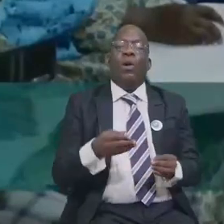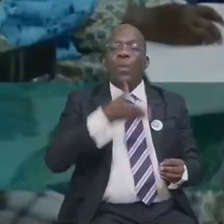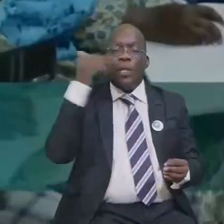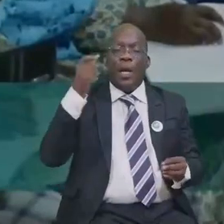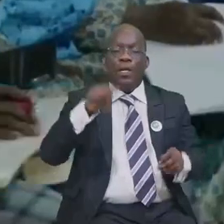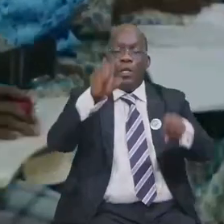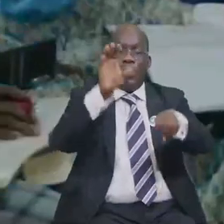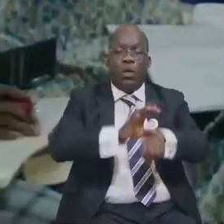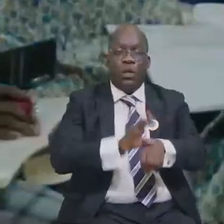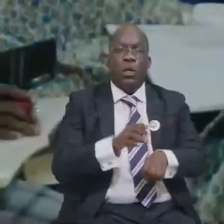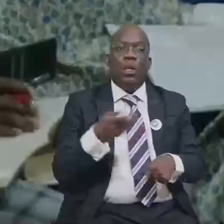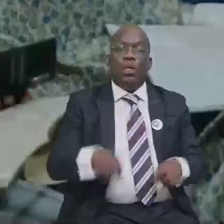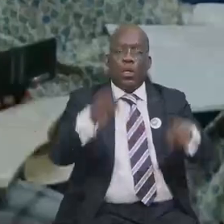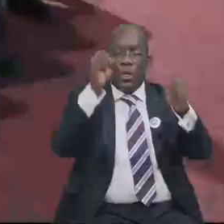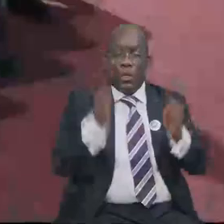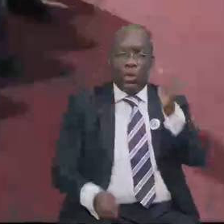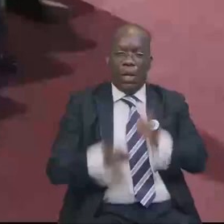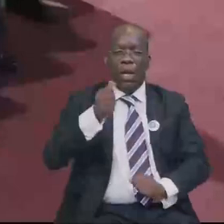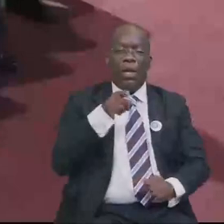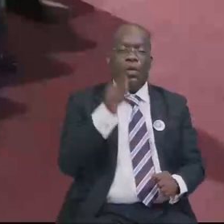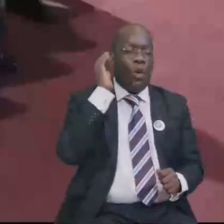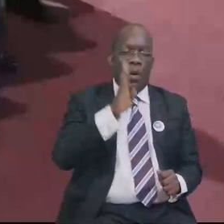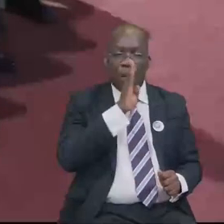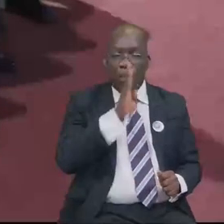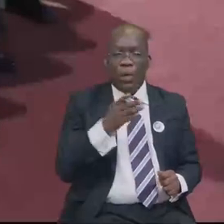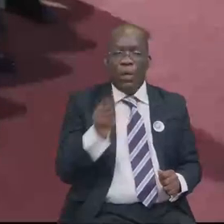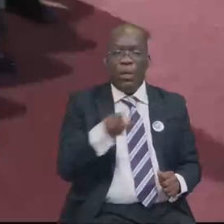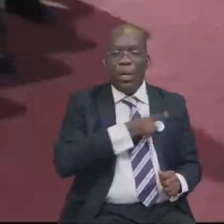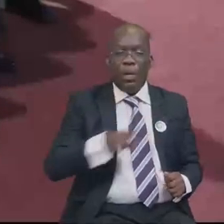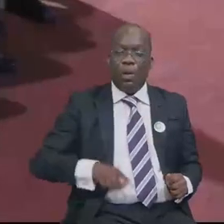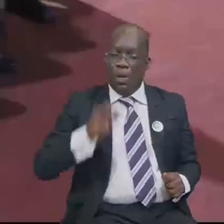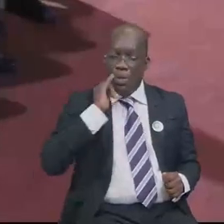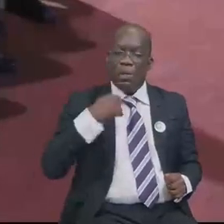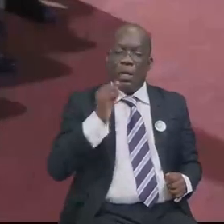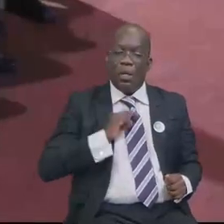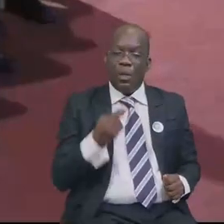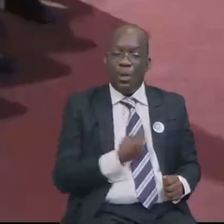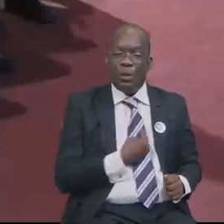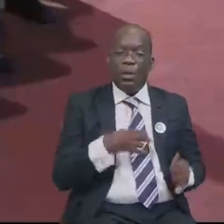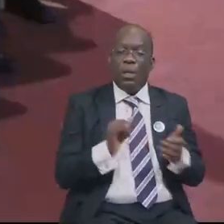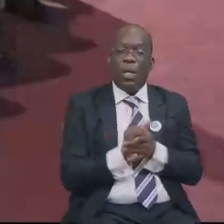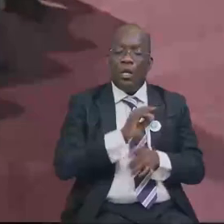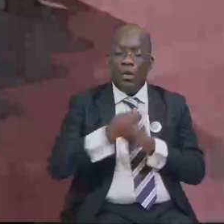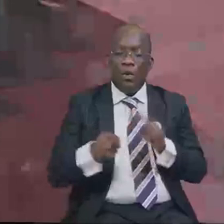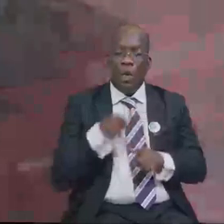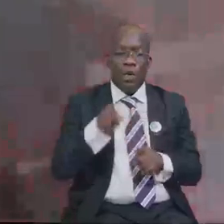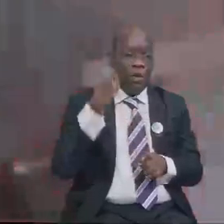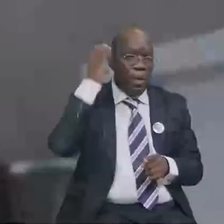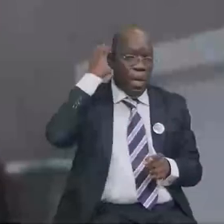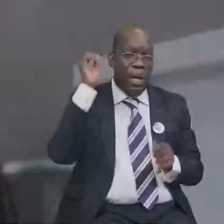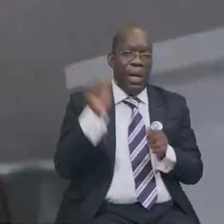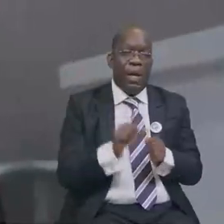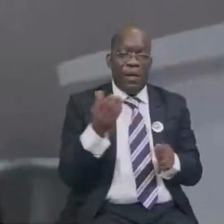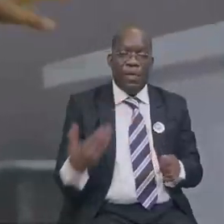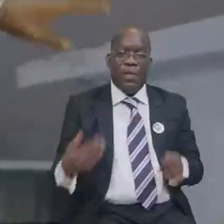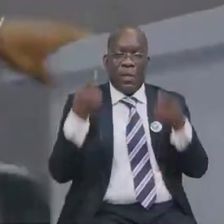Et plus fort tu seras. Le Seigneur nous dit que lorsque tu entendras parler de tout ce qui se passe, et tu